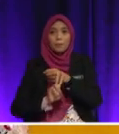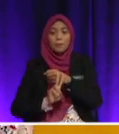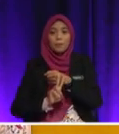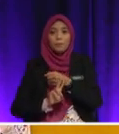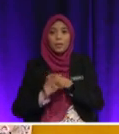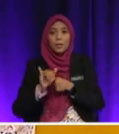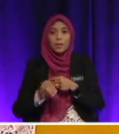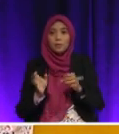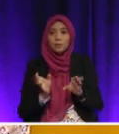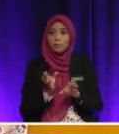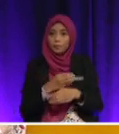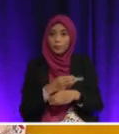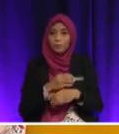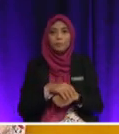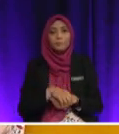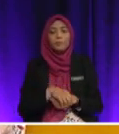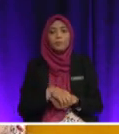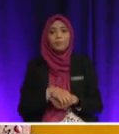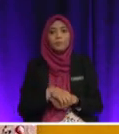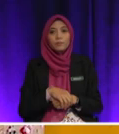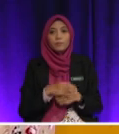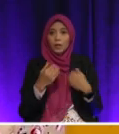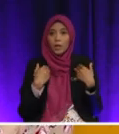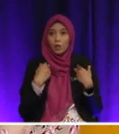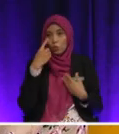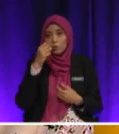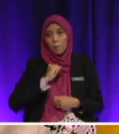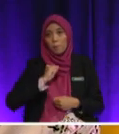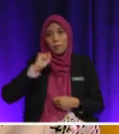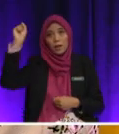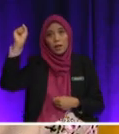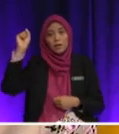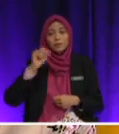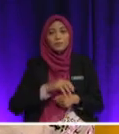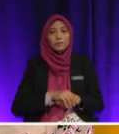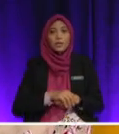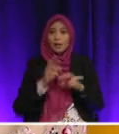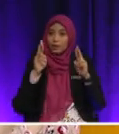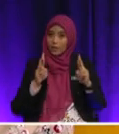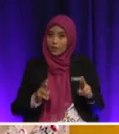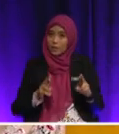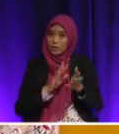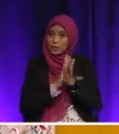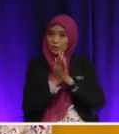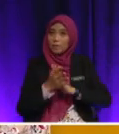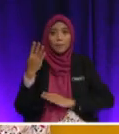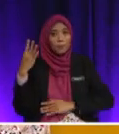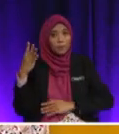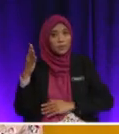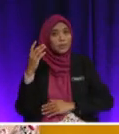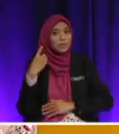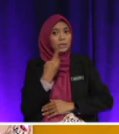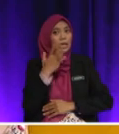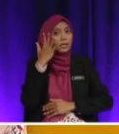perang dunia ke-2 ya Mbak ikutan munculnya semangat nasionalisme ya di kalangan rakyat jadi dalam 14 ini kita akan